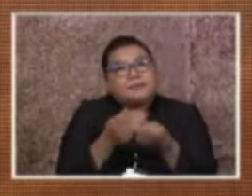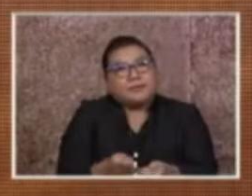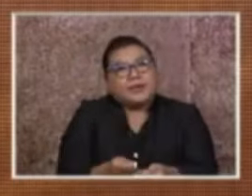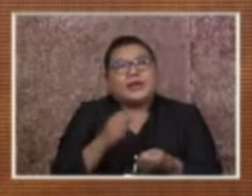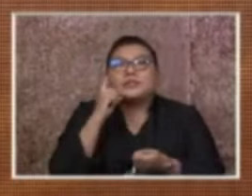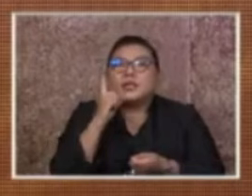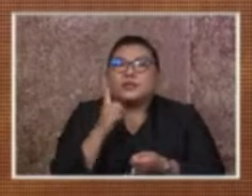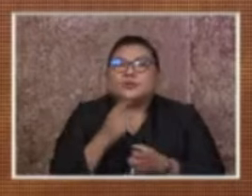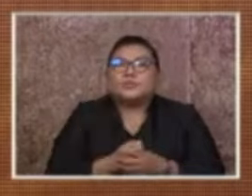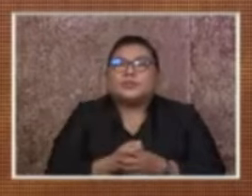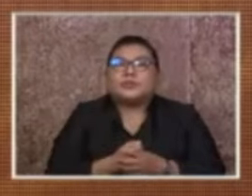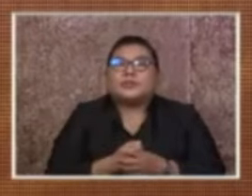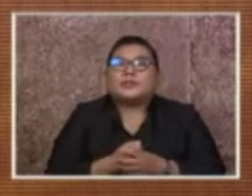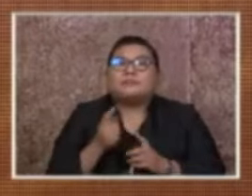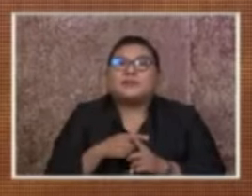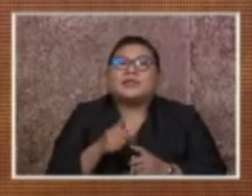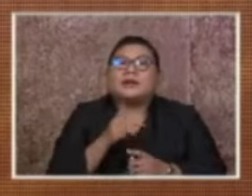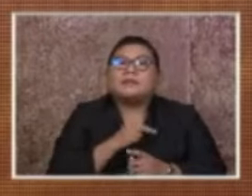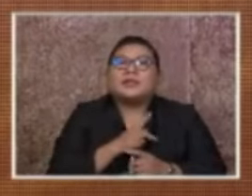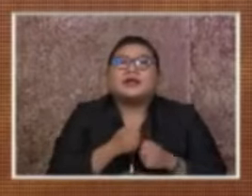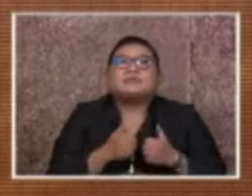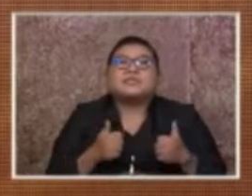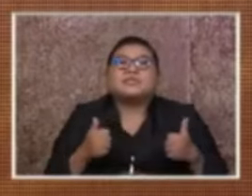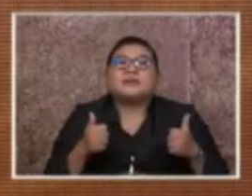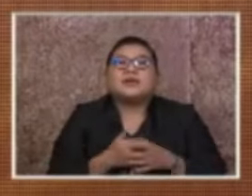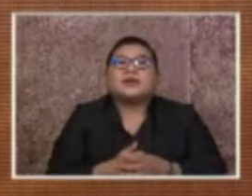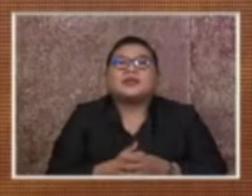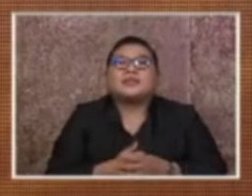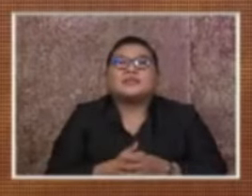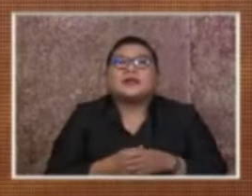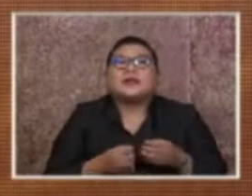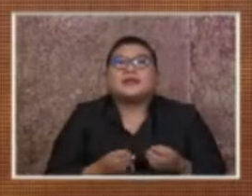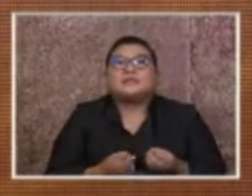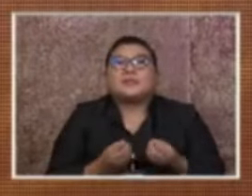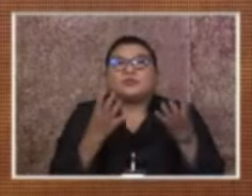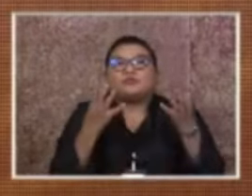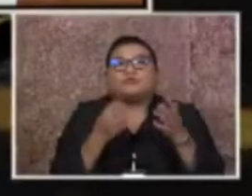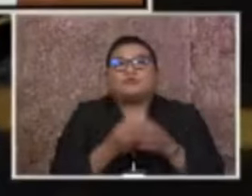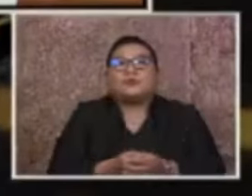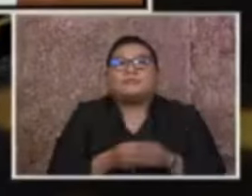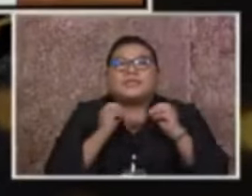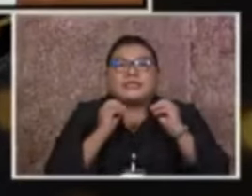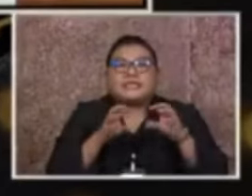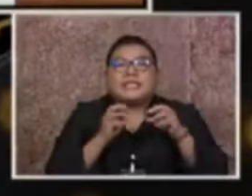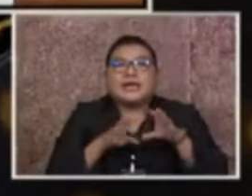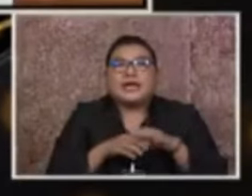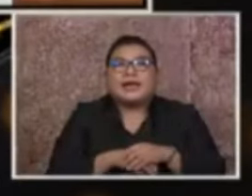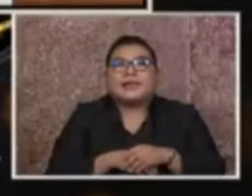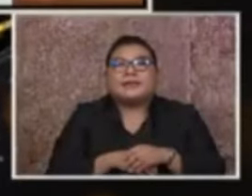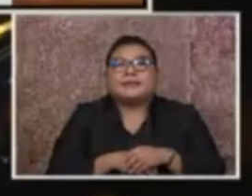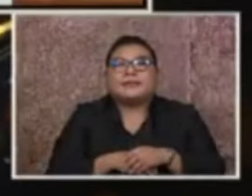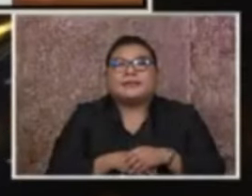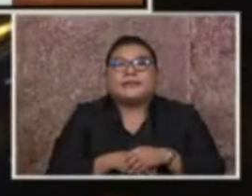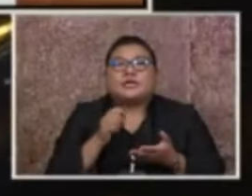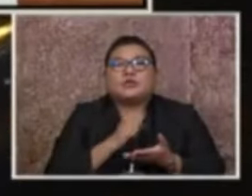satu tapi kami akan menyiapkan infrastruktur dulu pendidikannya dari awal